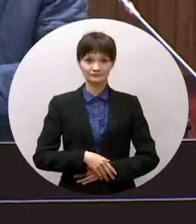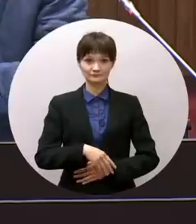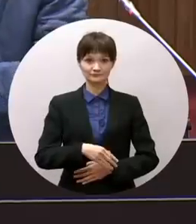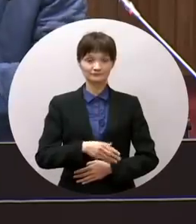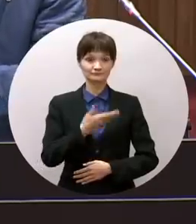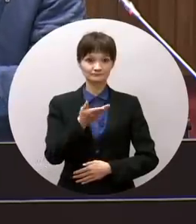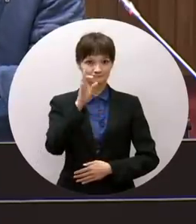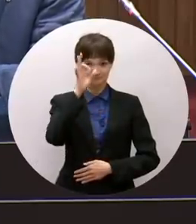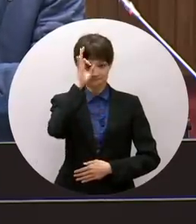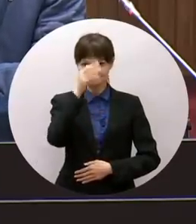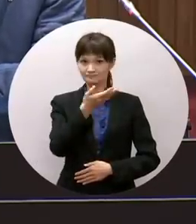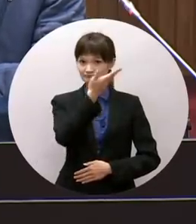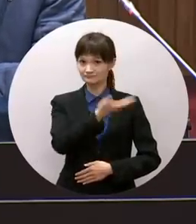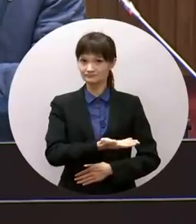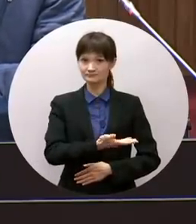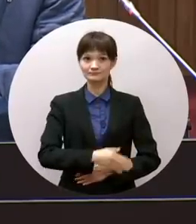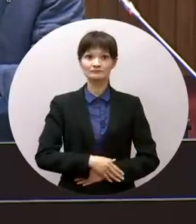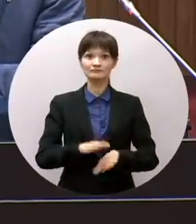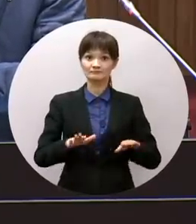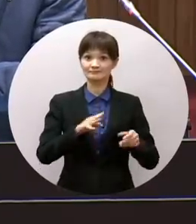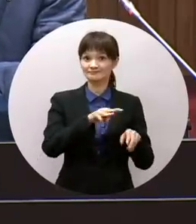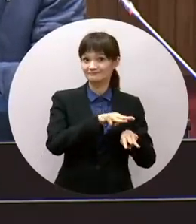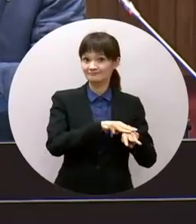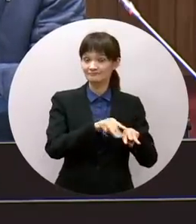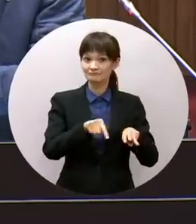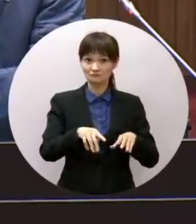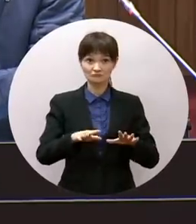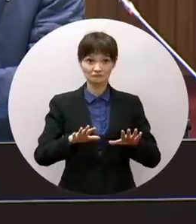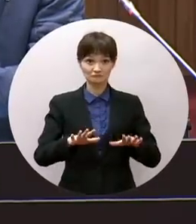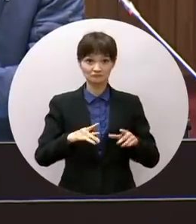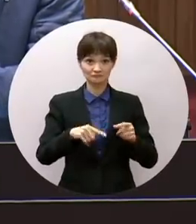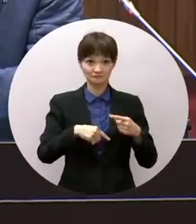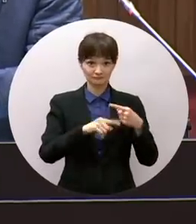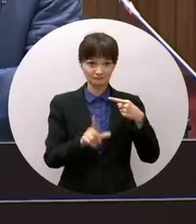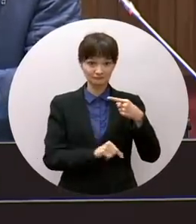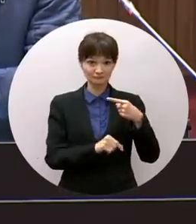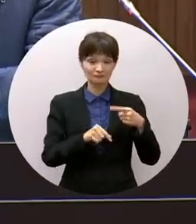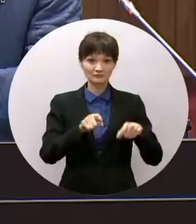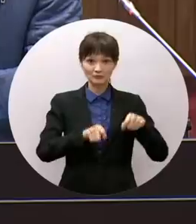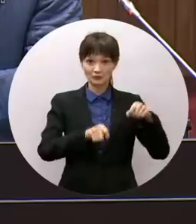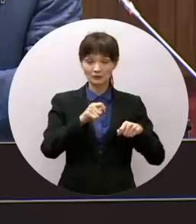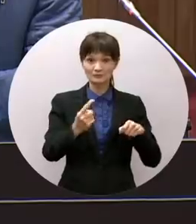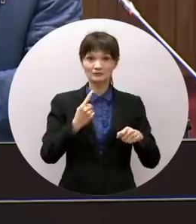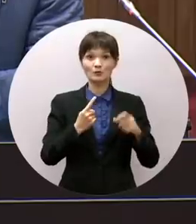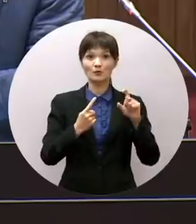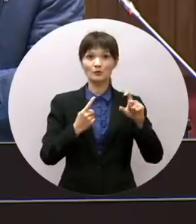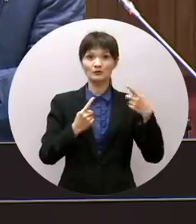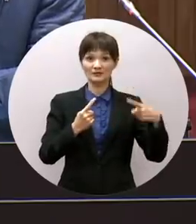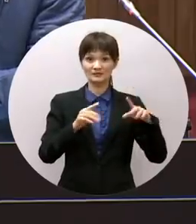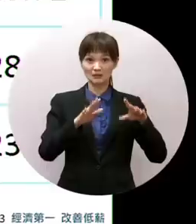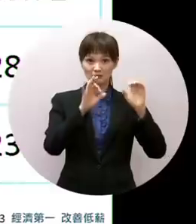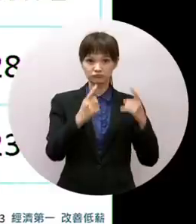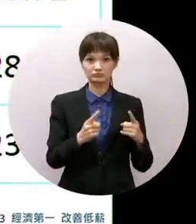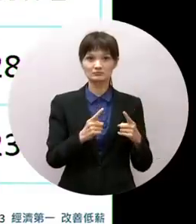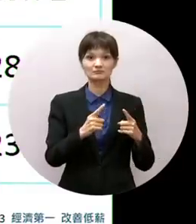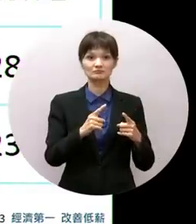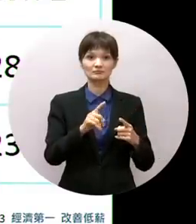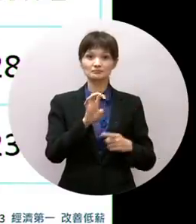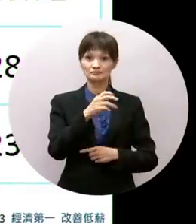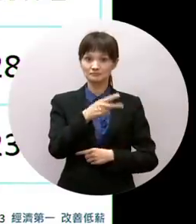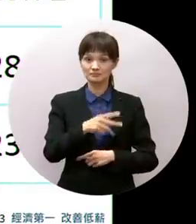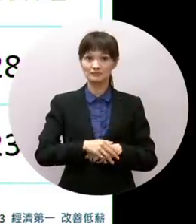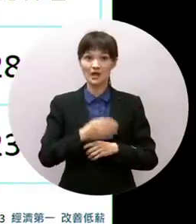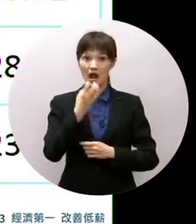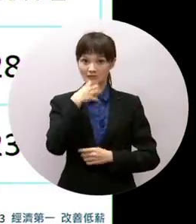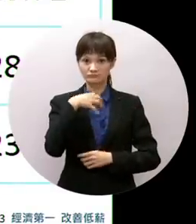张，现在枣子从一月每公斤61元，现在已经降到42元；芭乐从